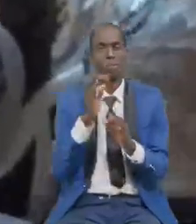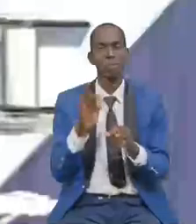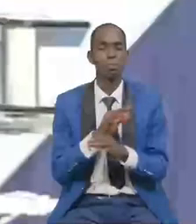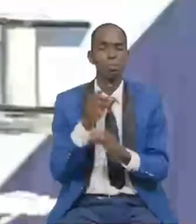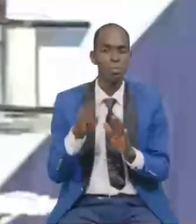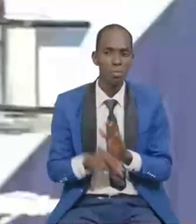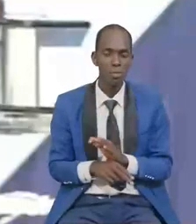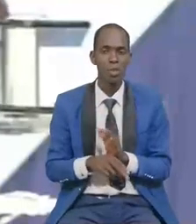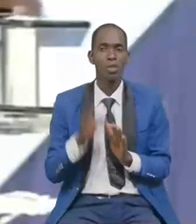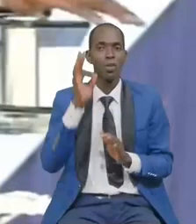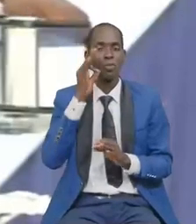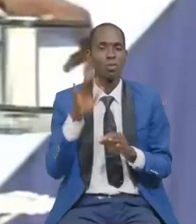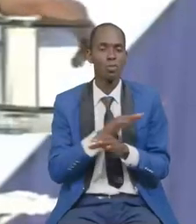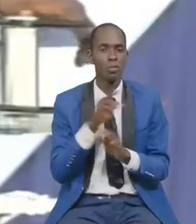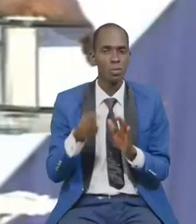la communion.